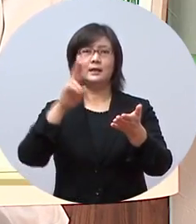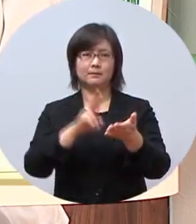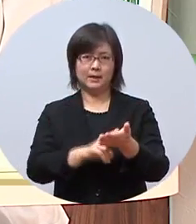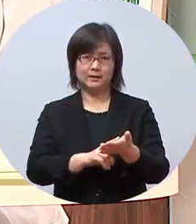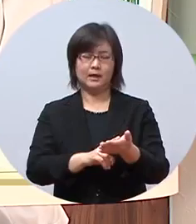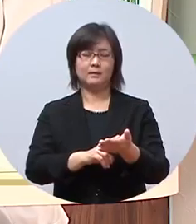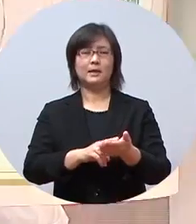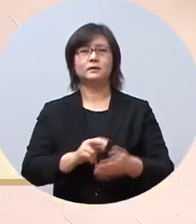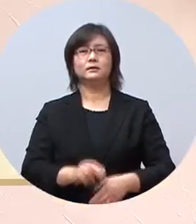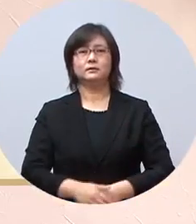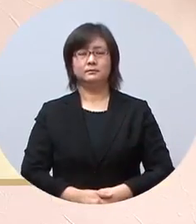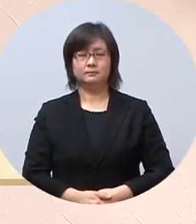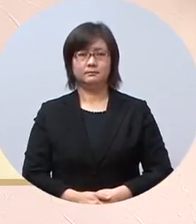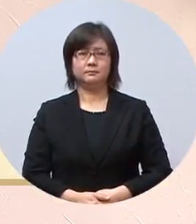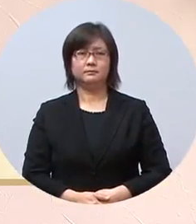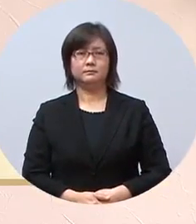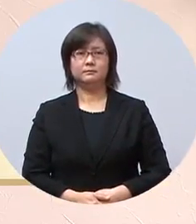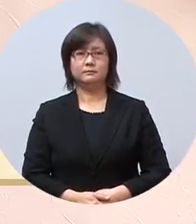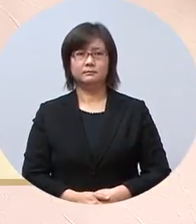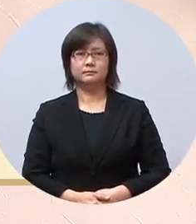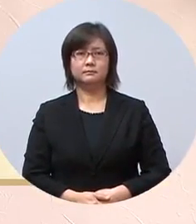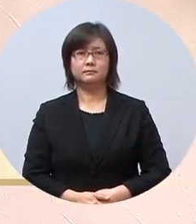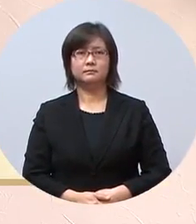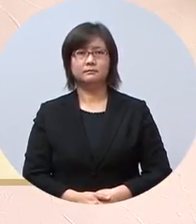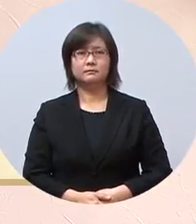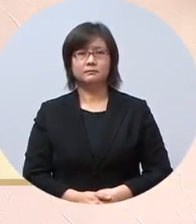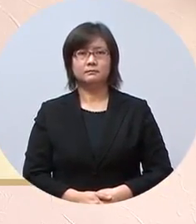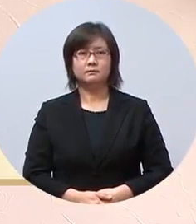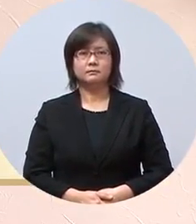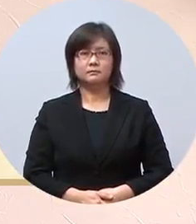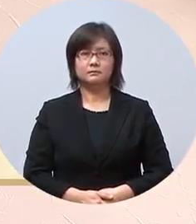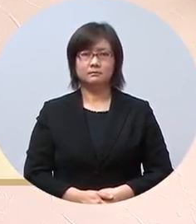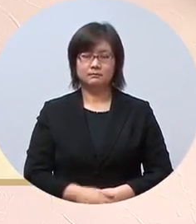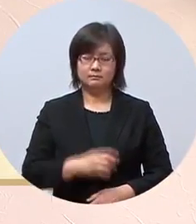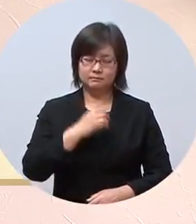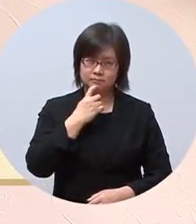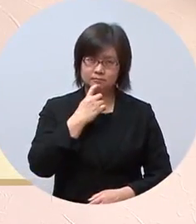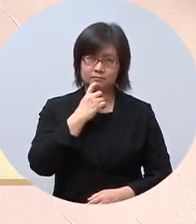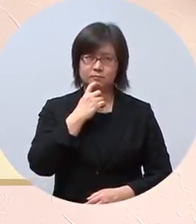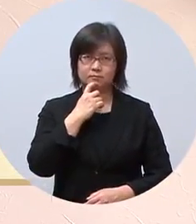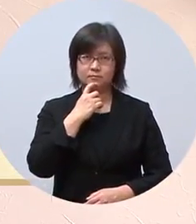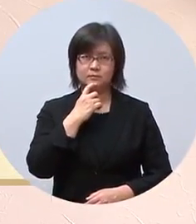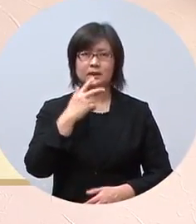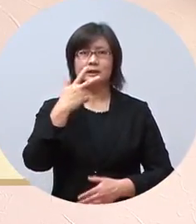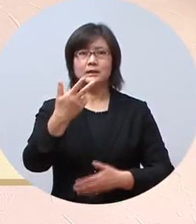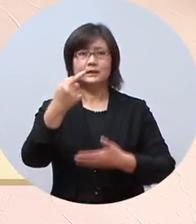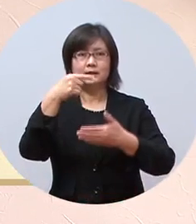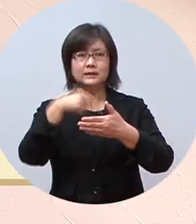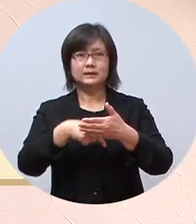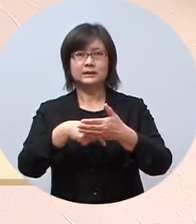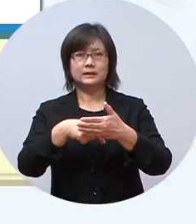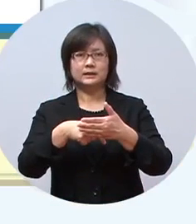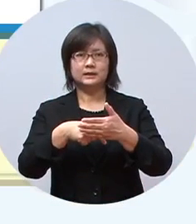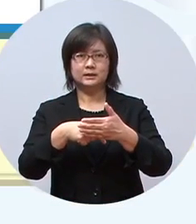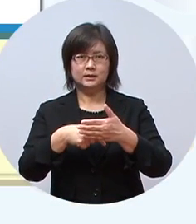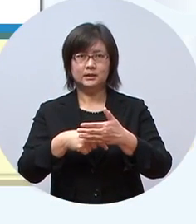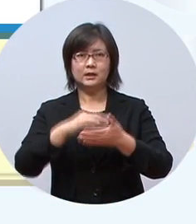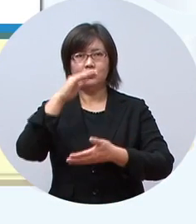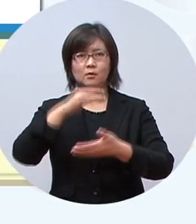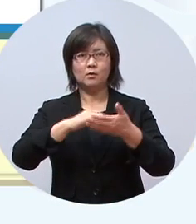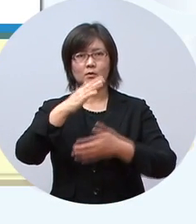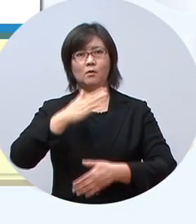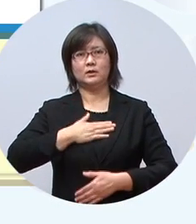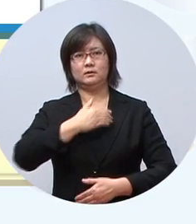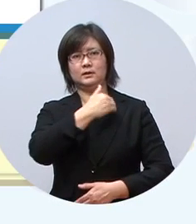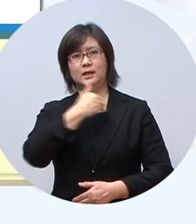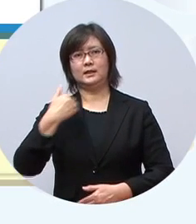定められています。 あまりピンとこないんですが、藤沢市内の濃度を知ることはできるんでしょうか。 藤沢市